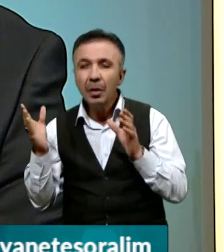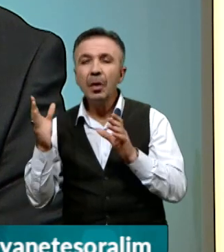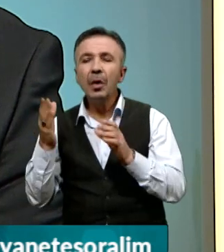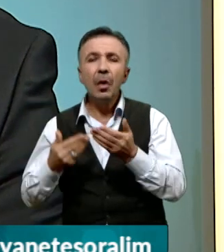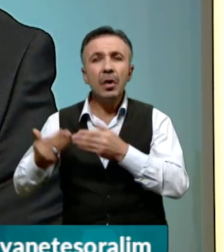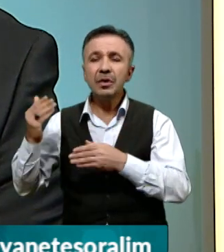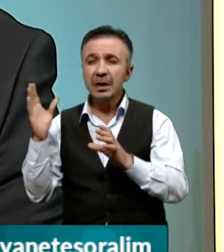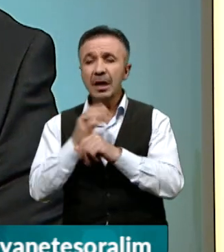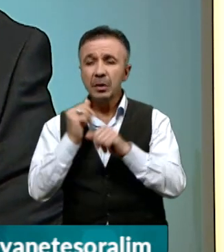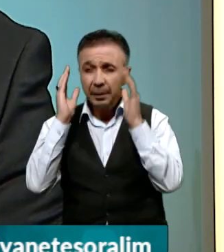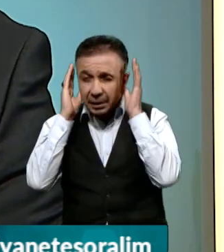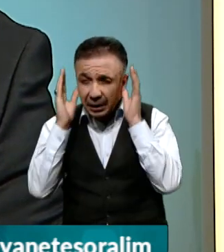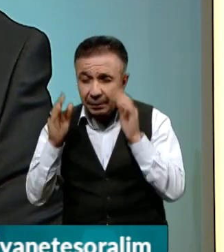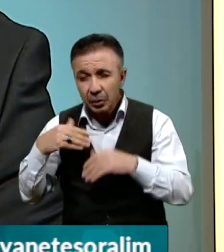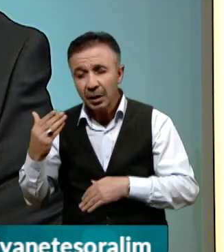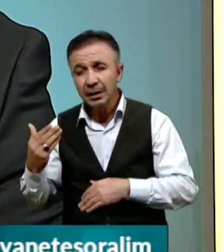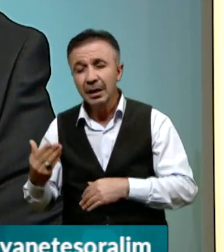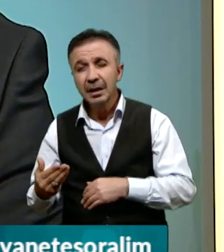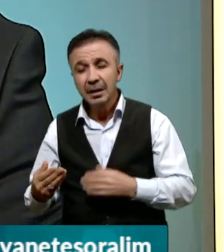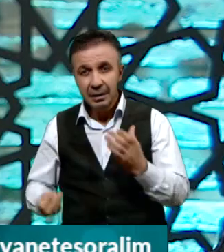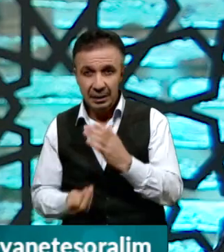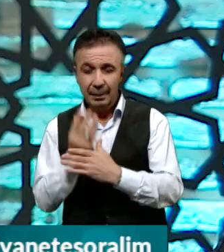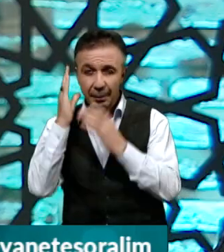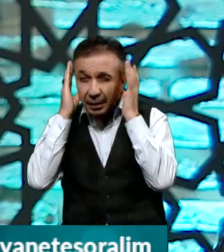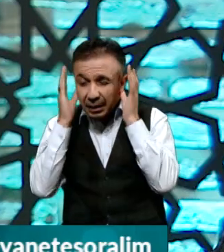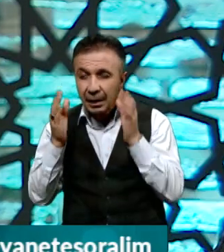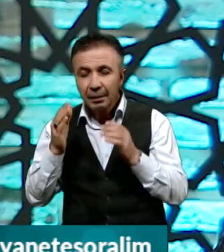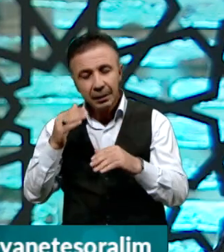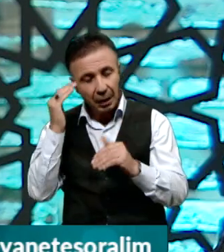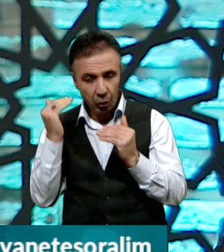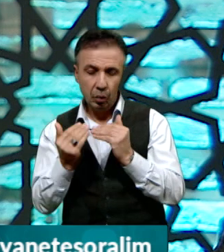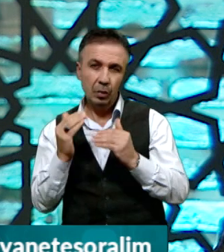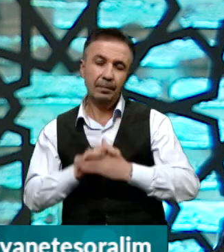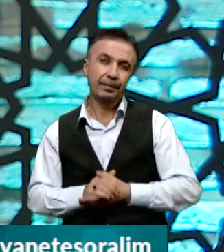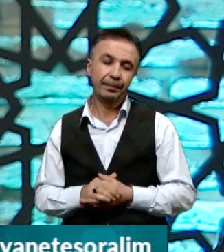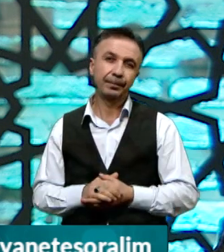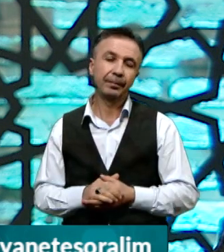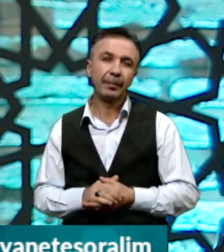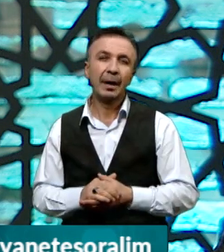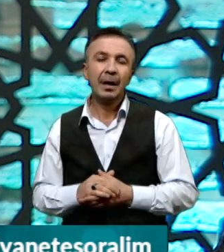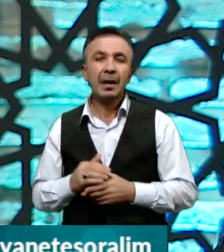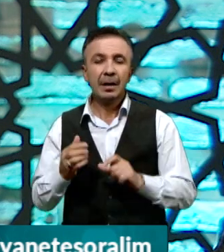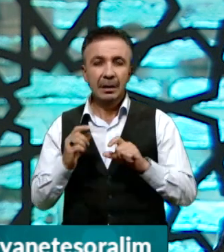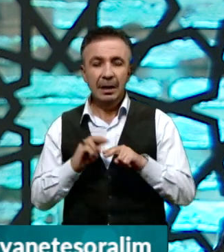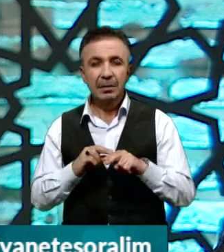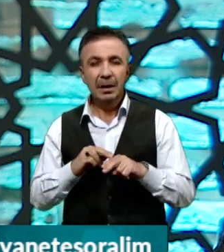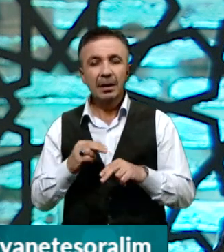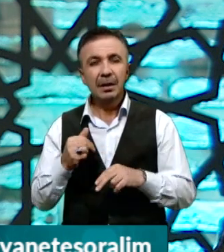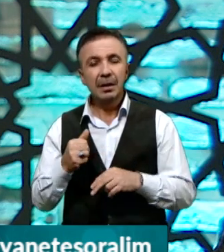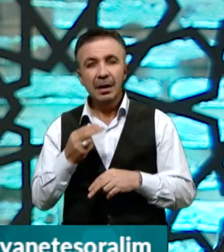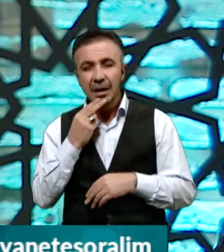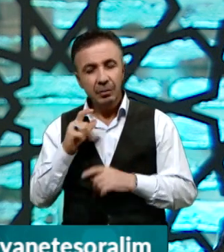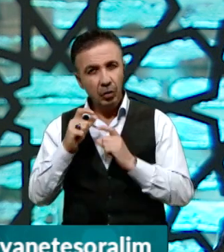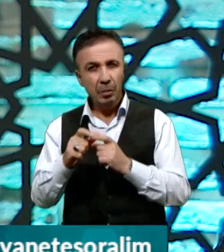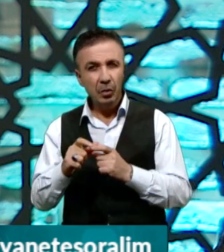Sonra da sabah namazını değil kılmak mi? Evet. Çok daha doğru olacak. Evet. Peki. Kevser Hanım, takvimlerde bulunan kıble saatinin ne anlama geldiğini sormuş